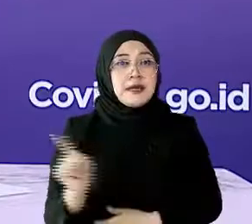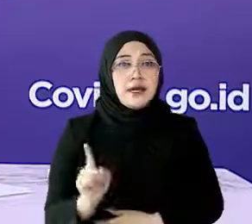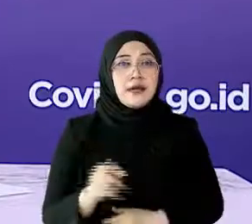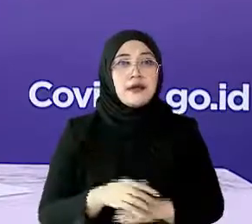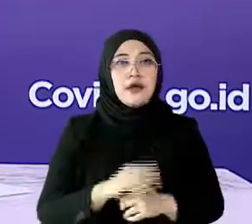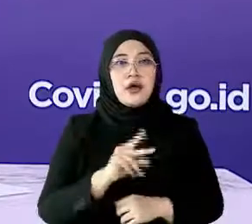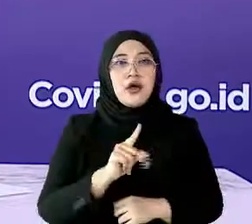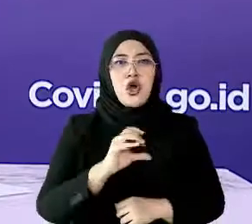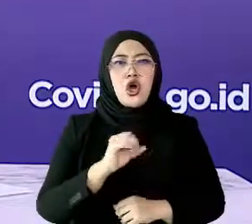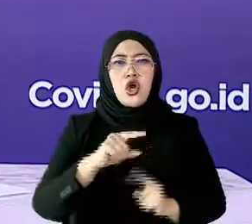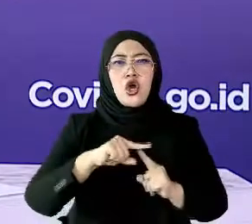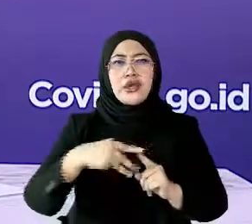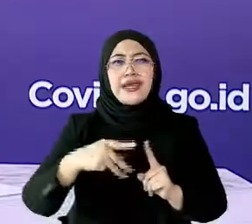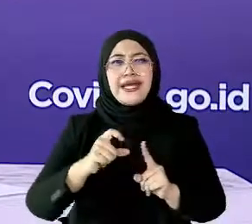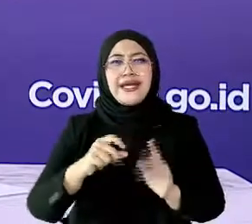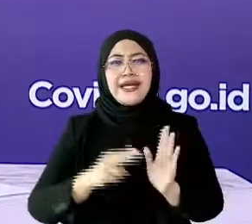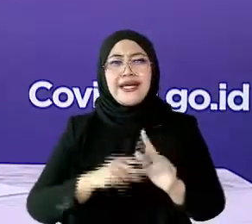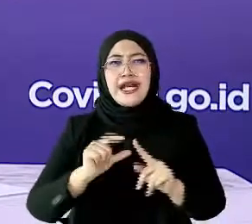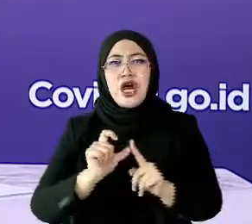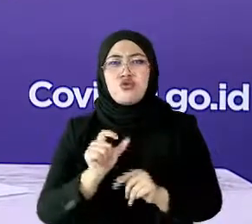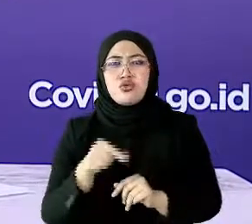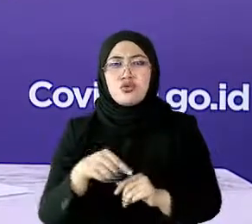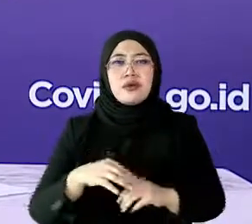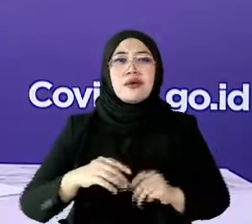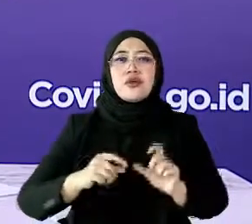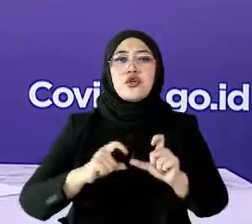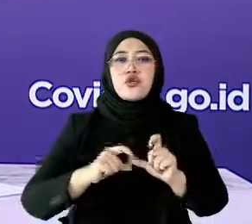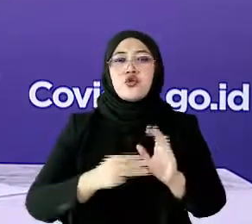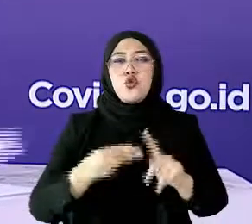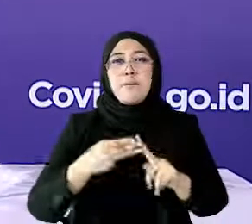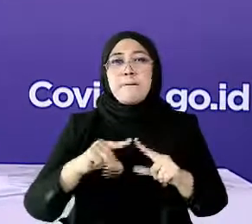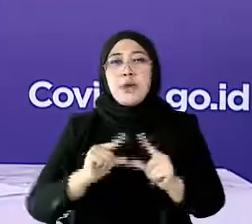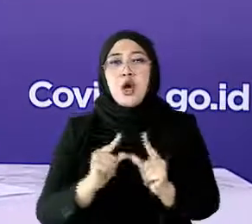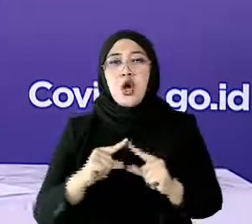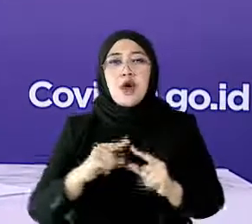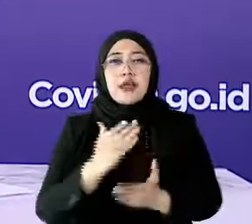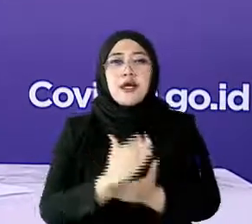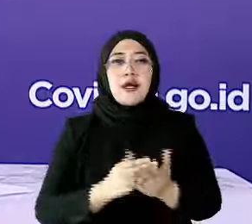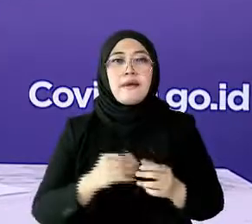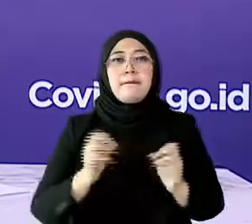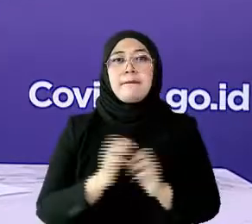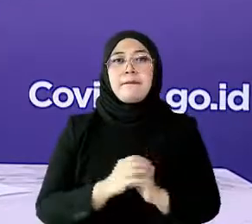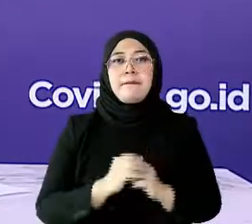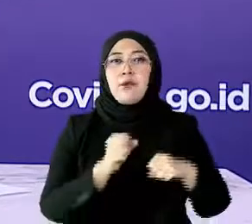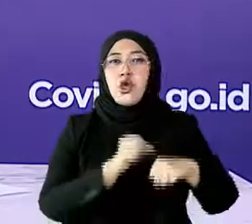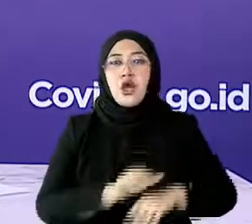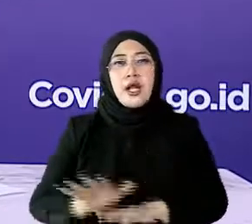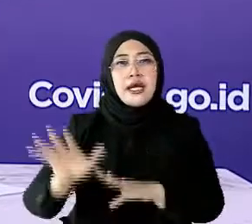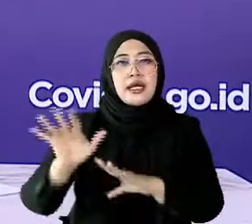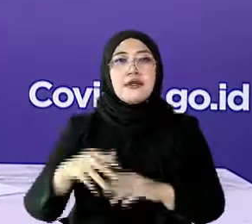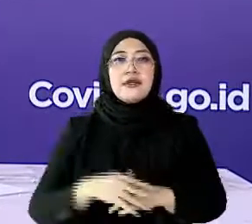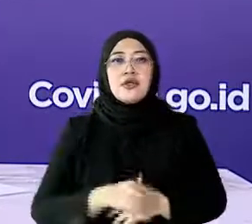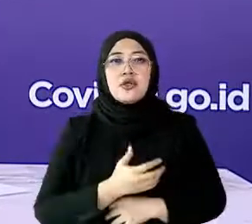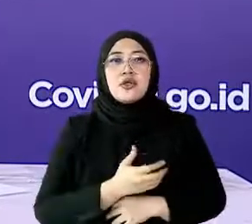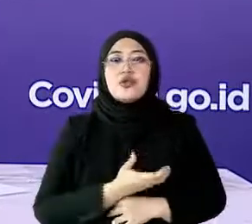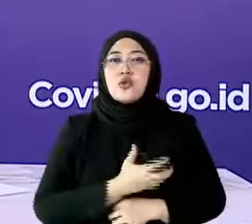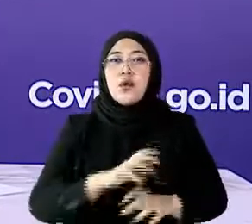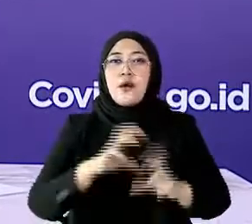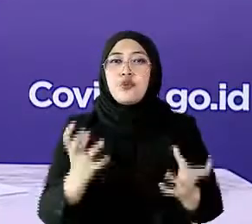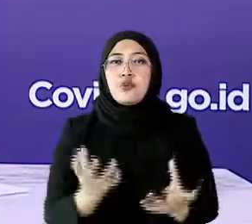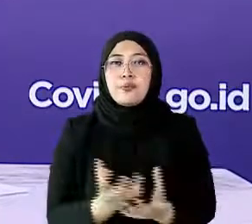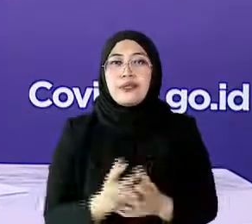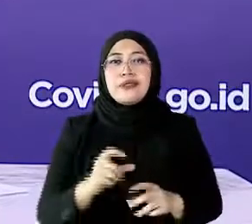rotendao Sumba Tengah Sumbawa Barat Boyolali Sukabumi